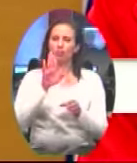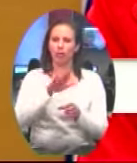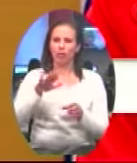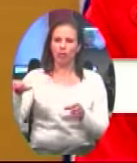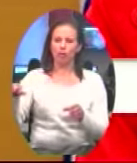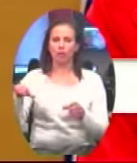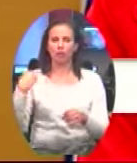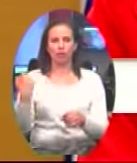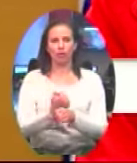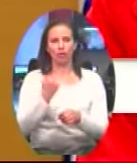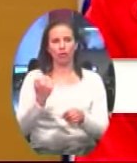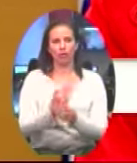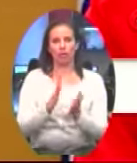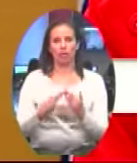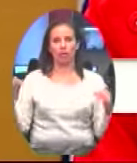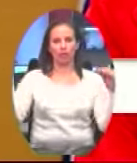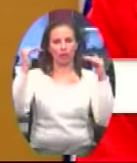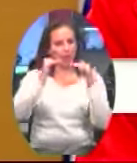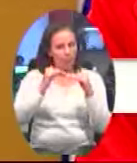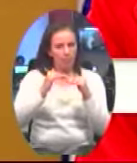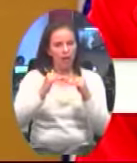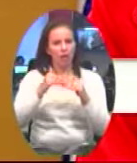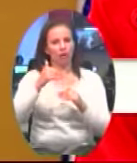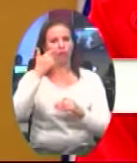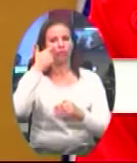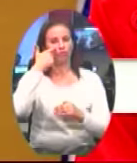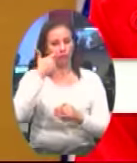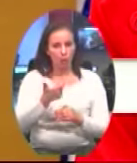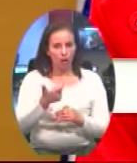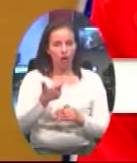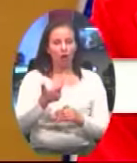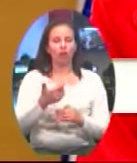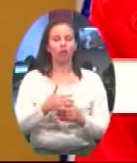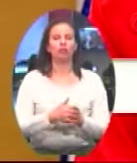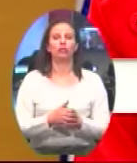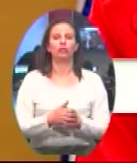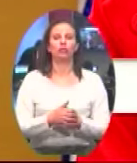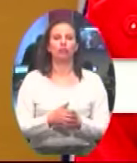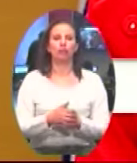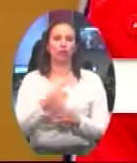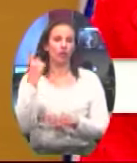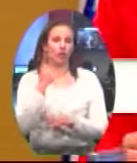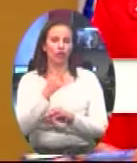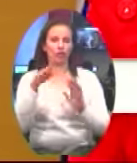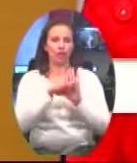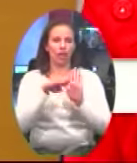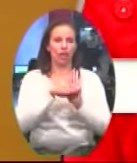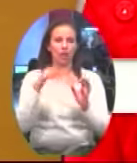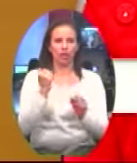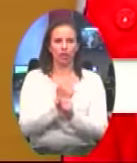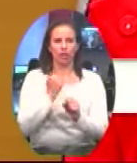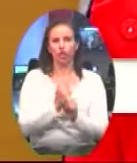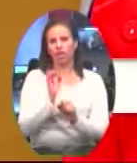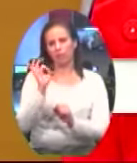התעסוקה, כמובן בהתאמה, כמובן בצורה מבוקרת, כמובן תוך פיקוח ואכיפה של תנאי העבודה שלהם, אז